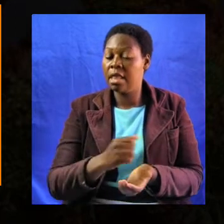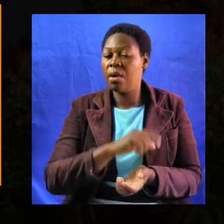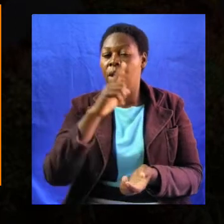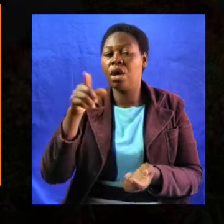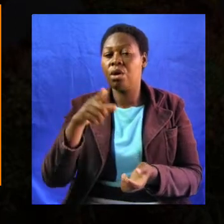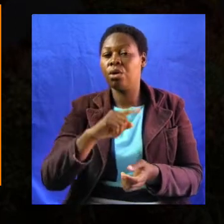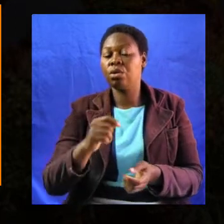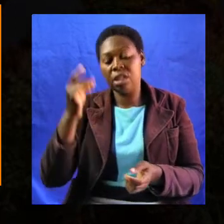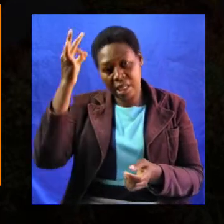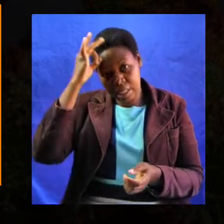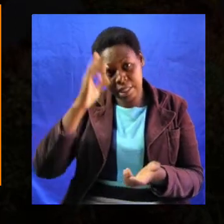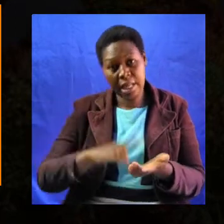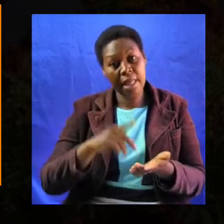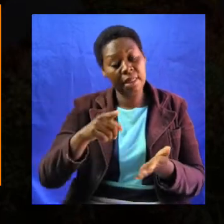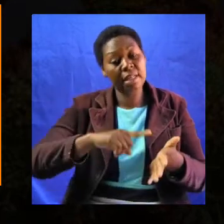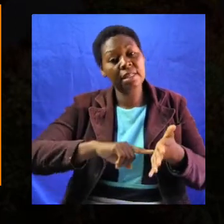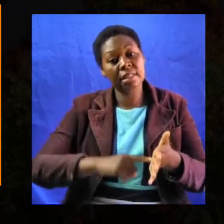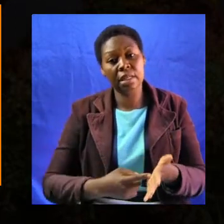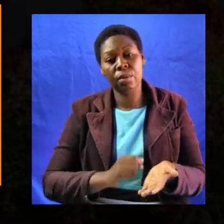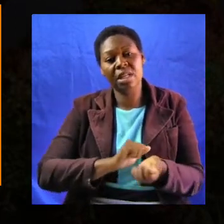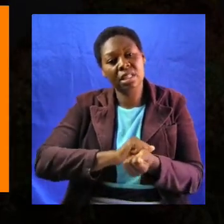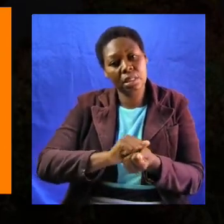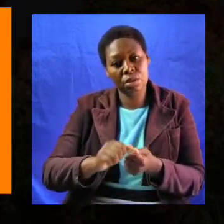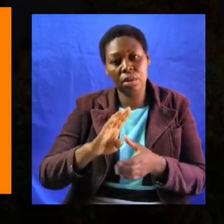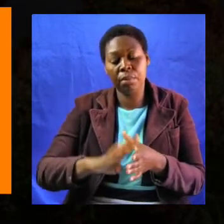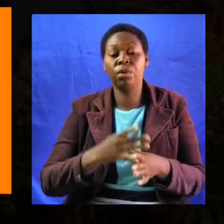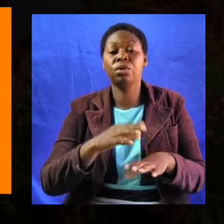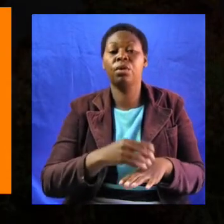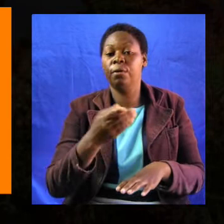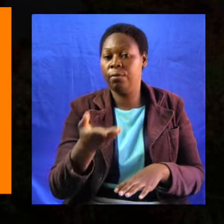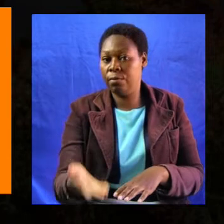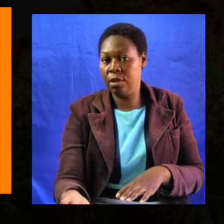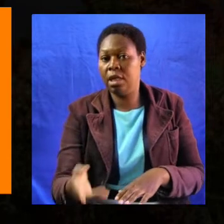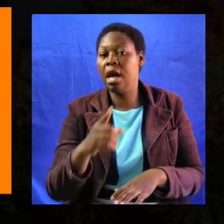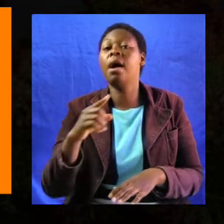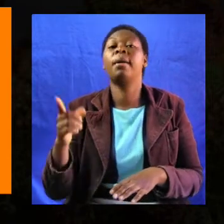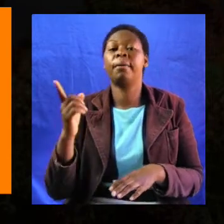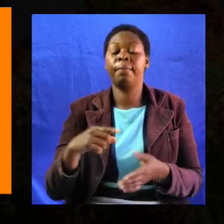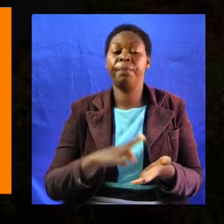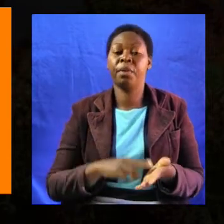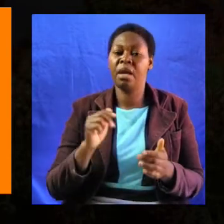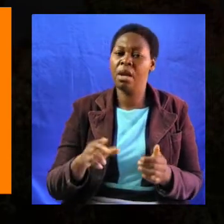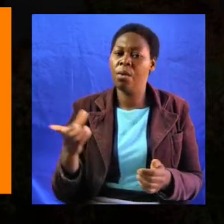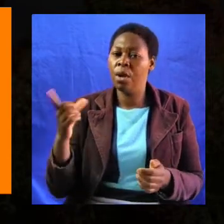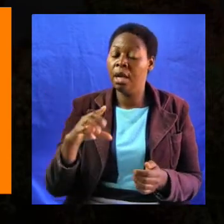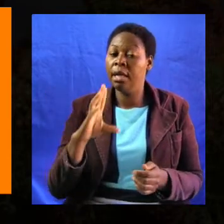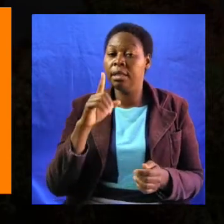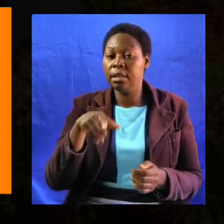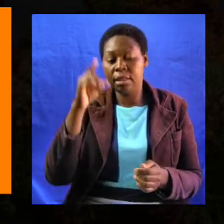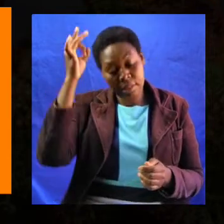nakare. Guta iri rakaparadzwa nemhaka iyoyo. Tinozivisa mambo kuti kana guta iri